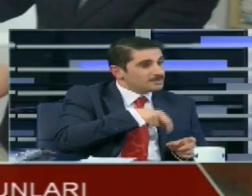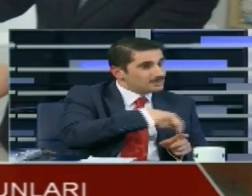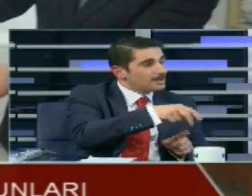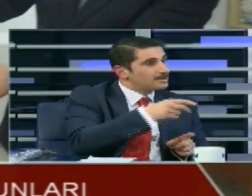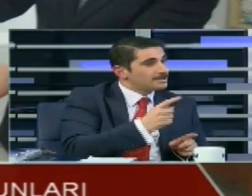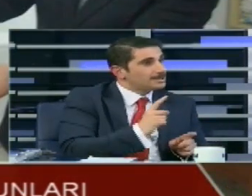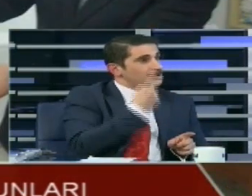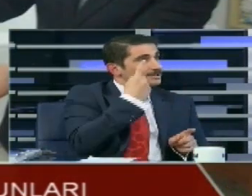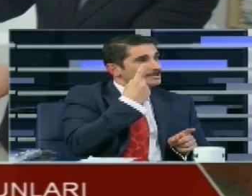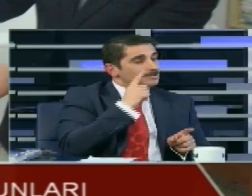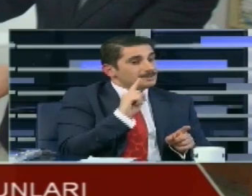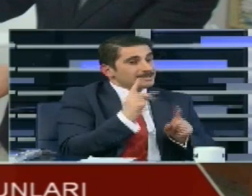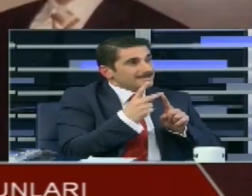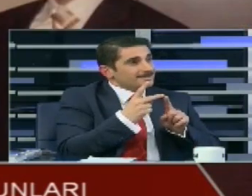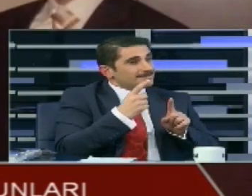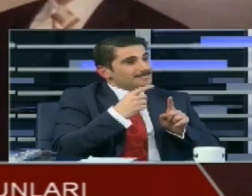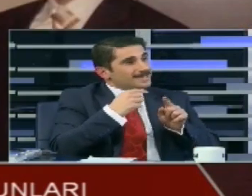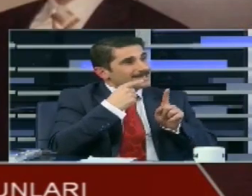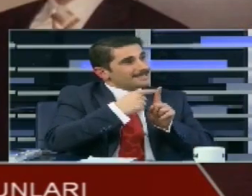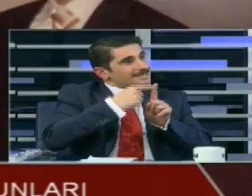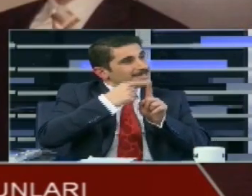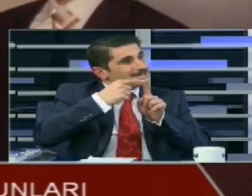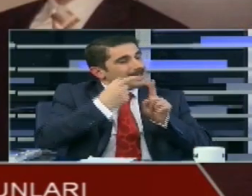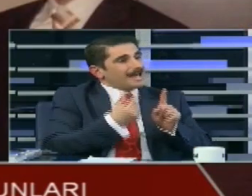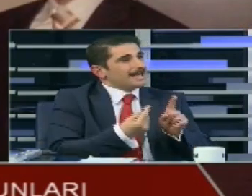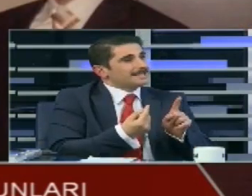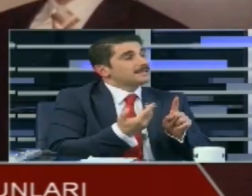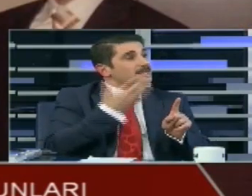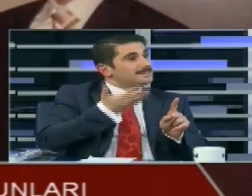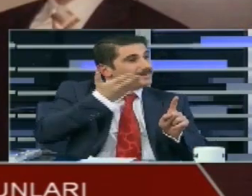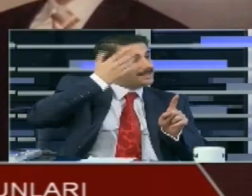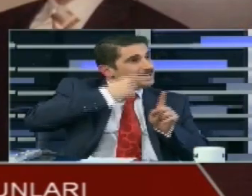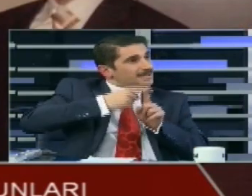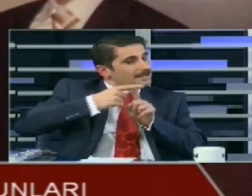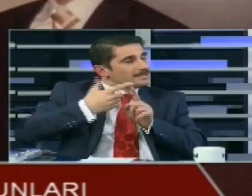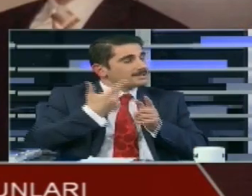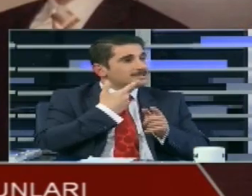için masaya yatırılması gerekiyor. Aynı zamanda ekstra